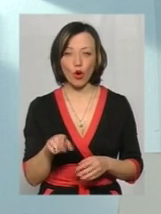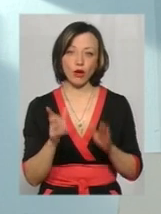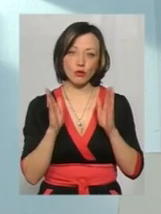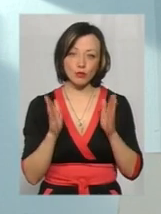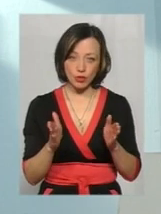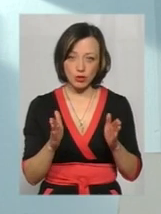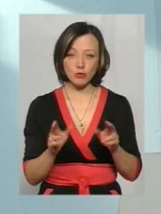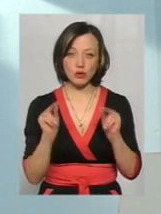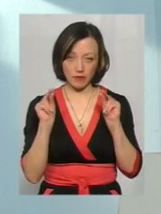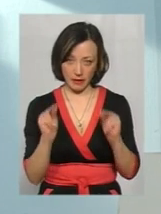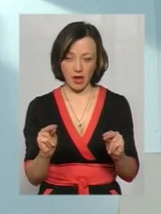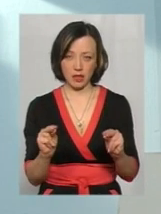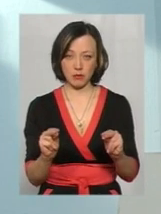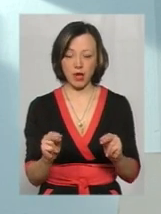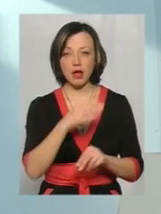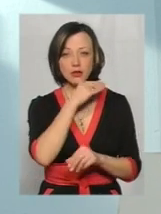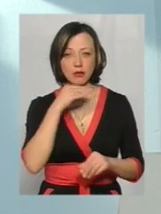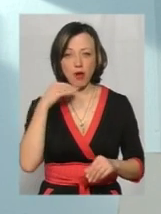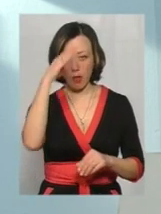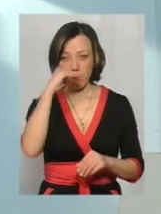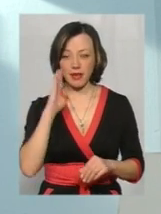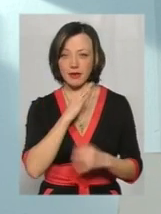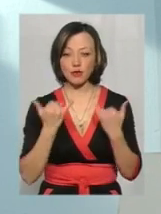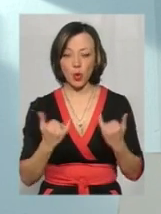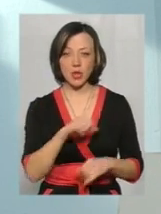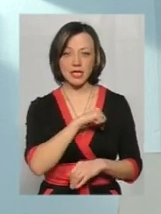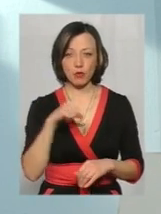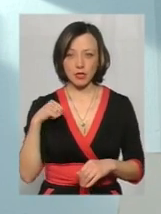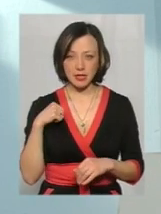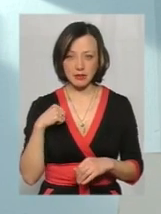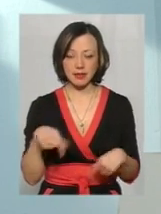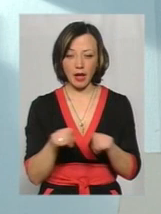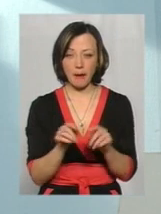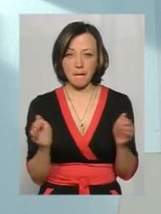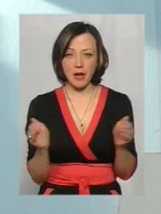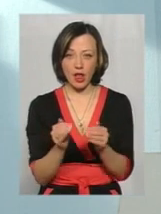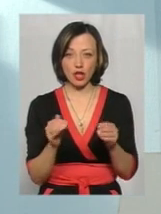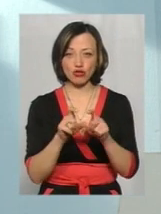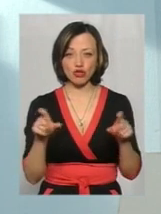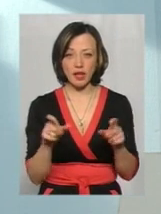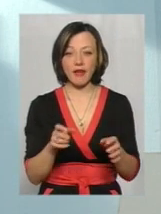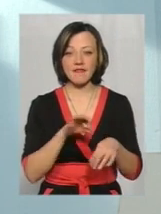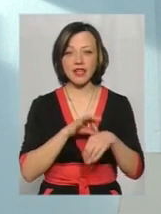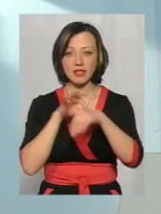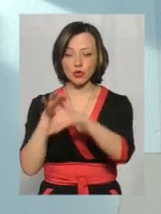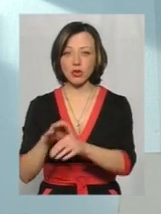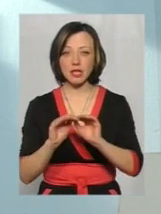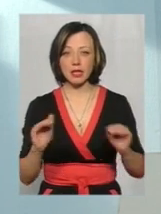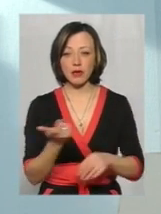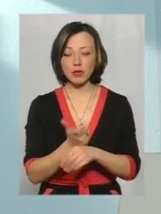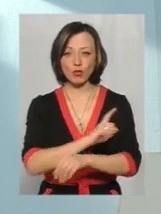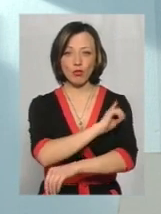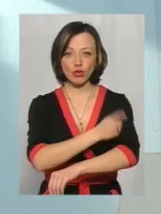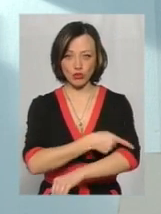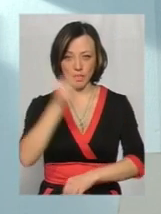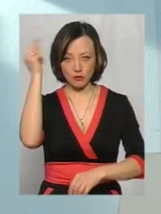будемо відвертими. Чимало батьків сьогодні самостійно з таких маленьких шкіл везуть дітей уже до більш потужних